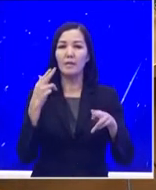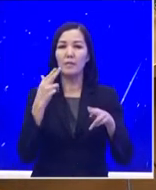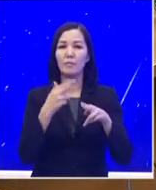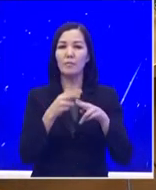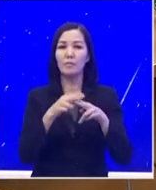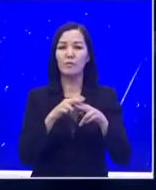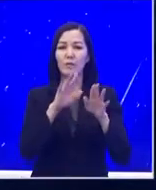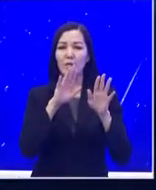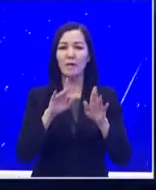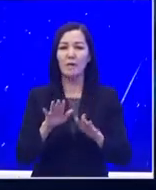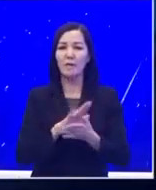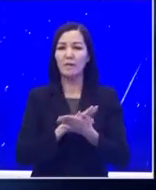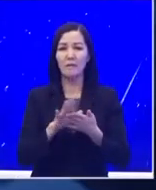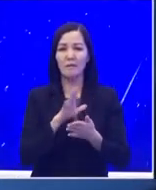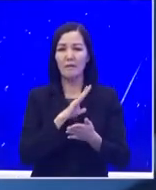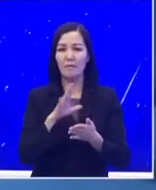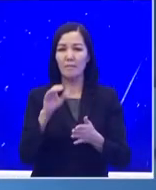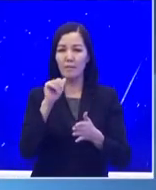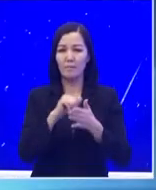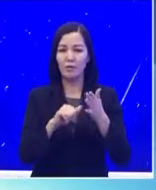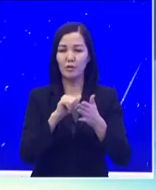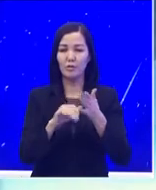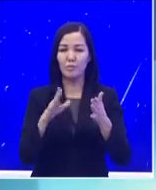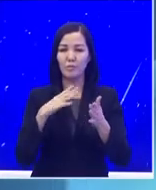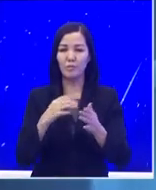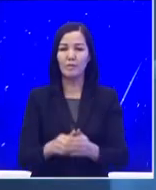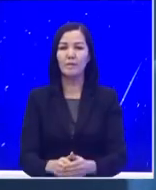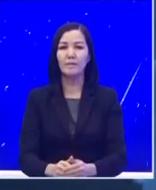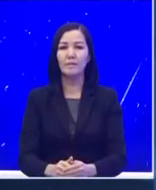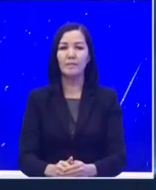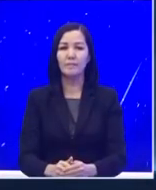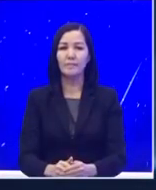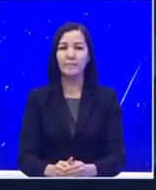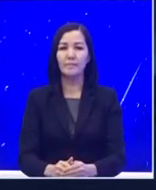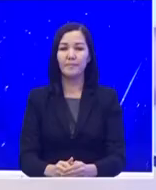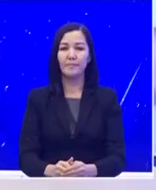қардан тазаланбауында. Әзиза Ғазезқызы, Ринат Өтеев, Нұрсұлтан.